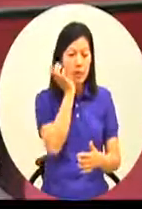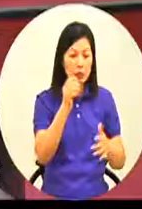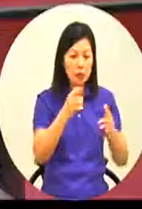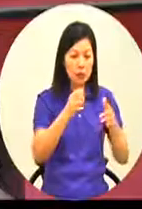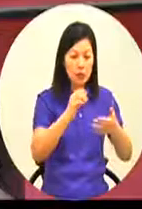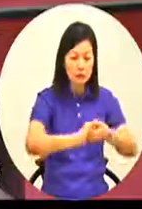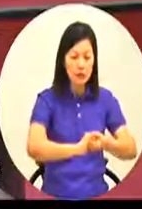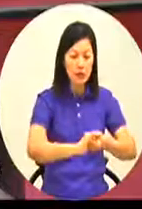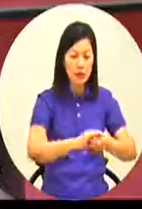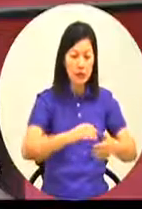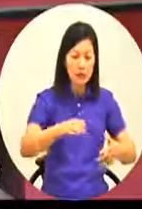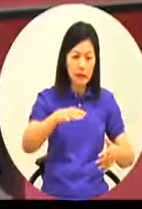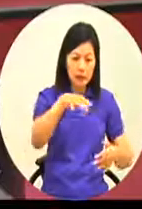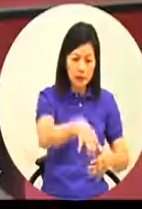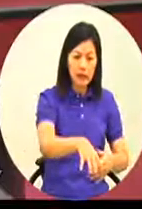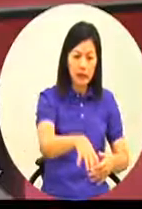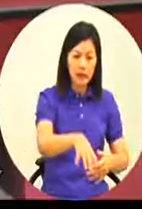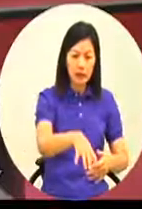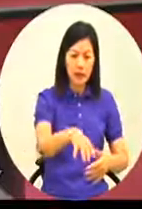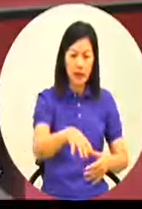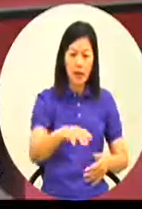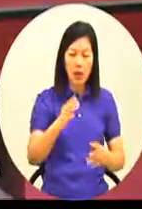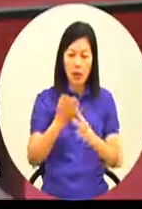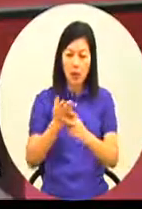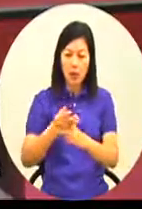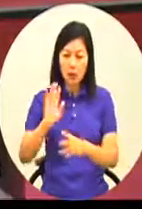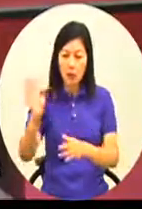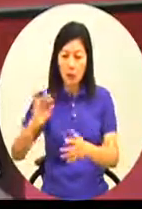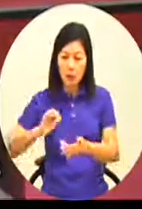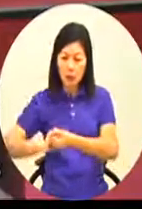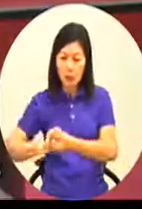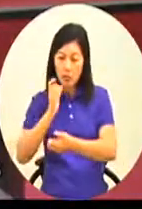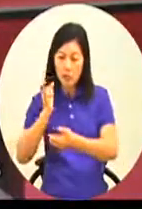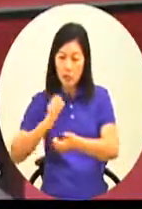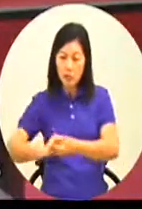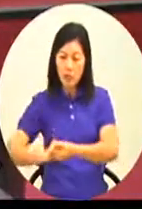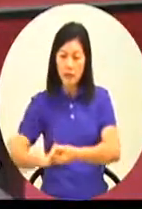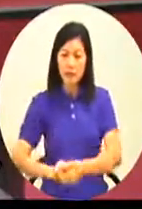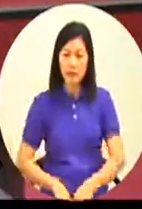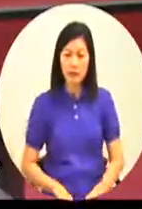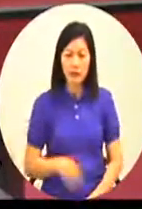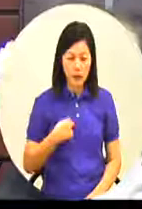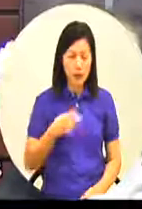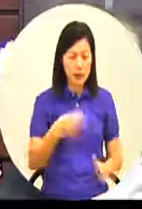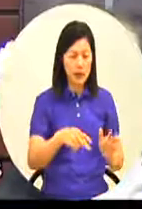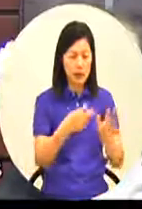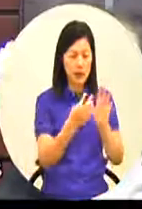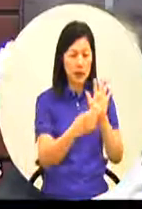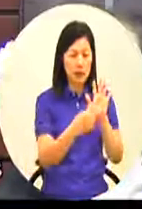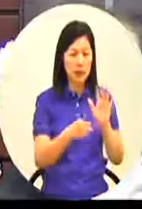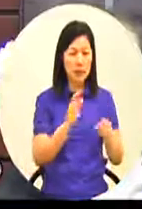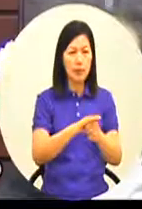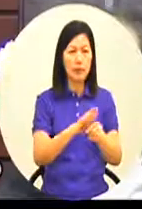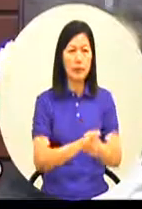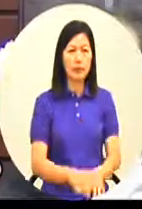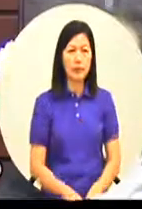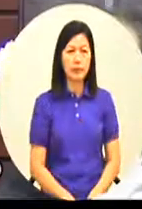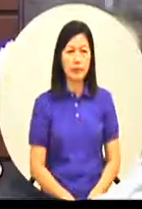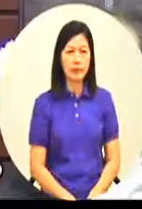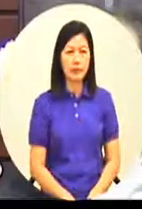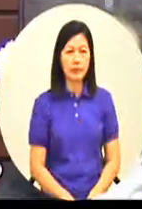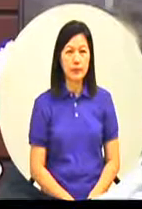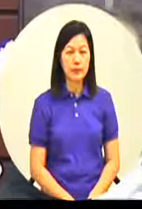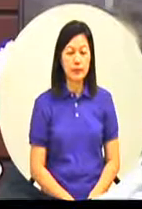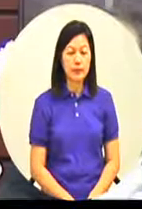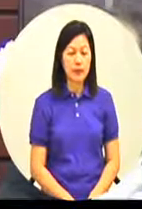固定。我现在不太了解你的意思是固定还是不固定。 在这边再跟这几个补充的报告啦，我